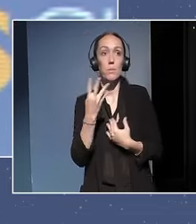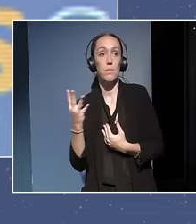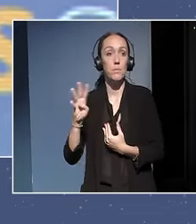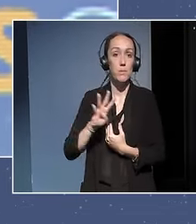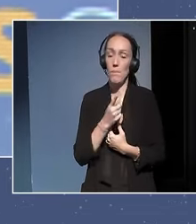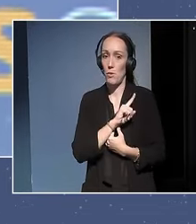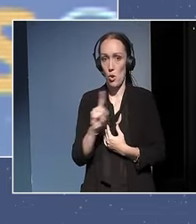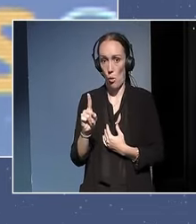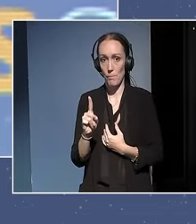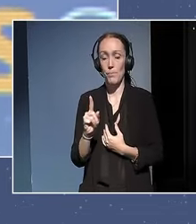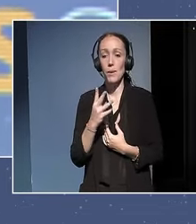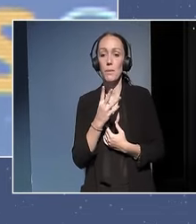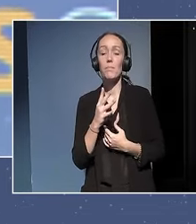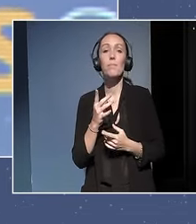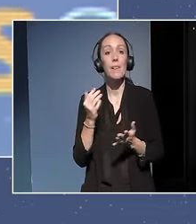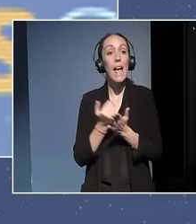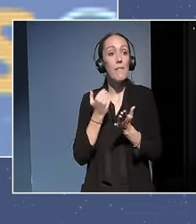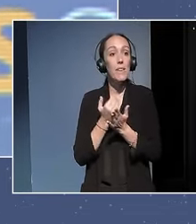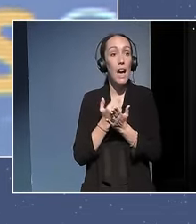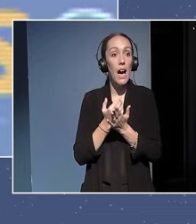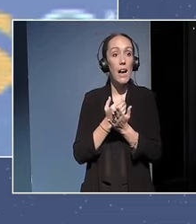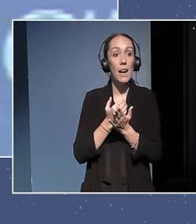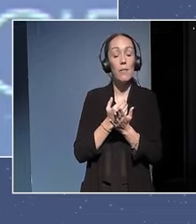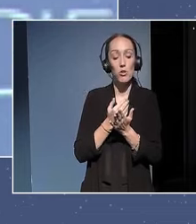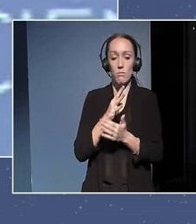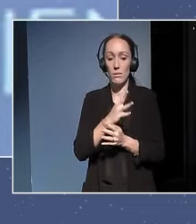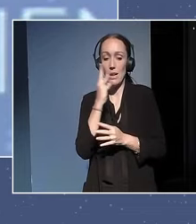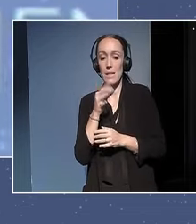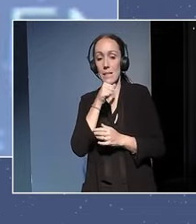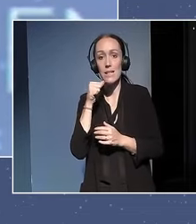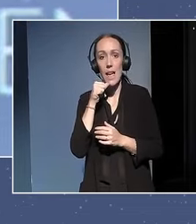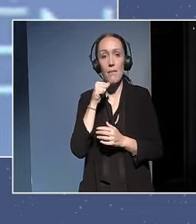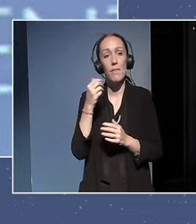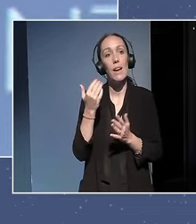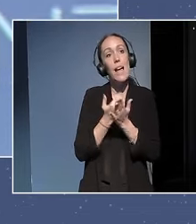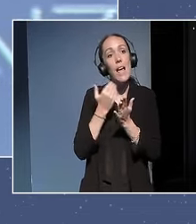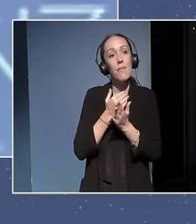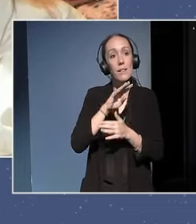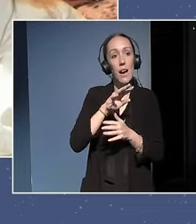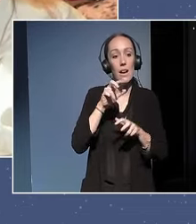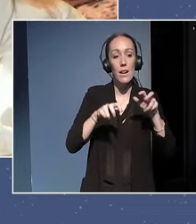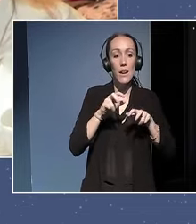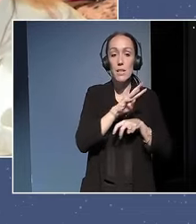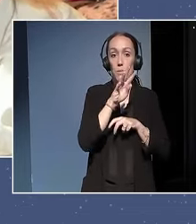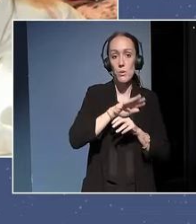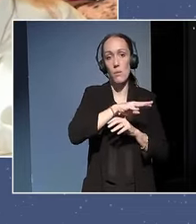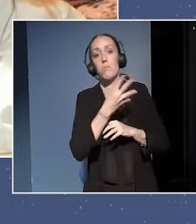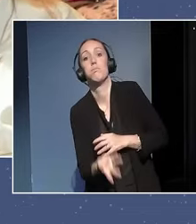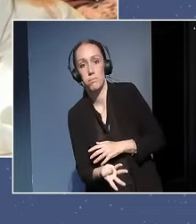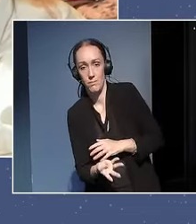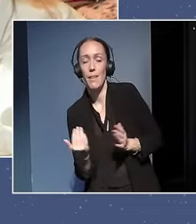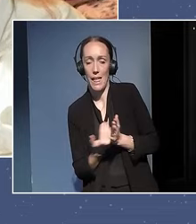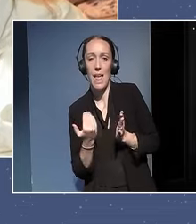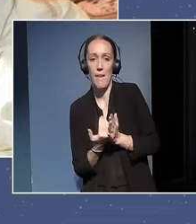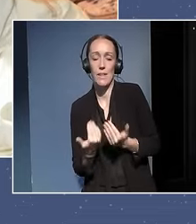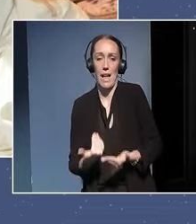era evitare il rollio nell'acqua cioè il ribaltamento Ecco potremmo dire così gi gi Questo potrebbe essere un'idea